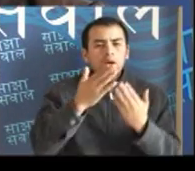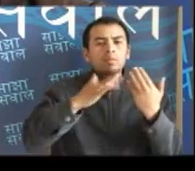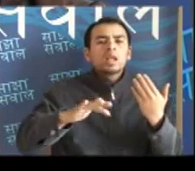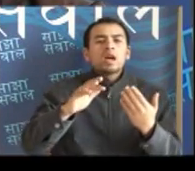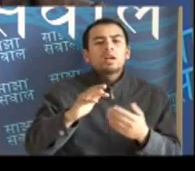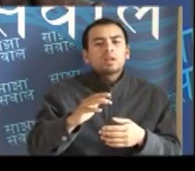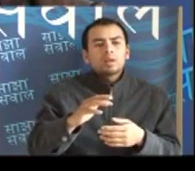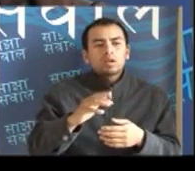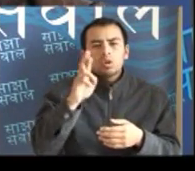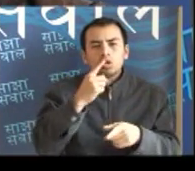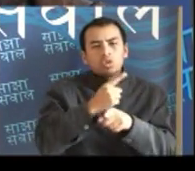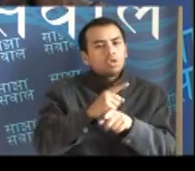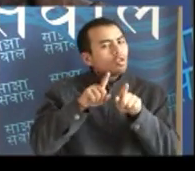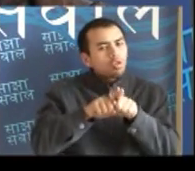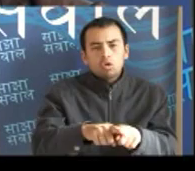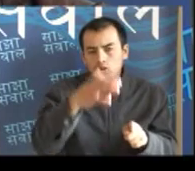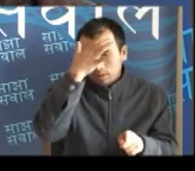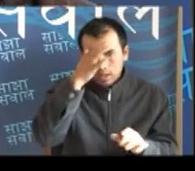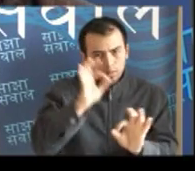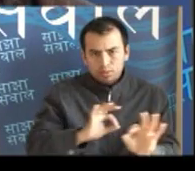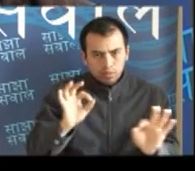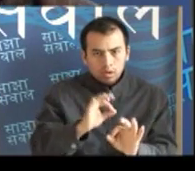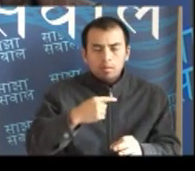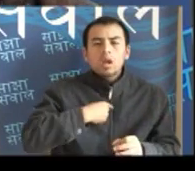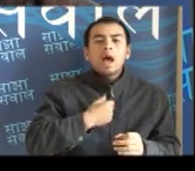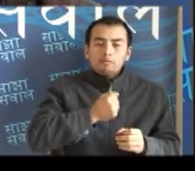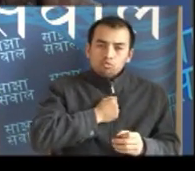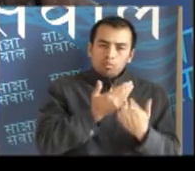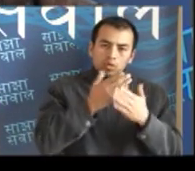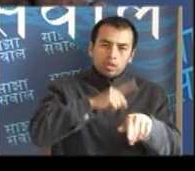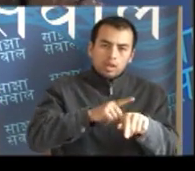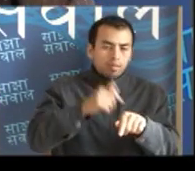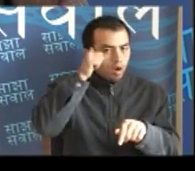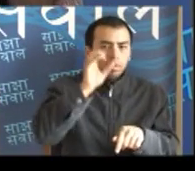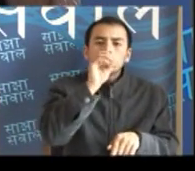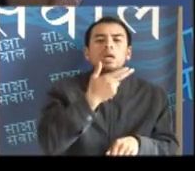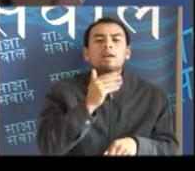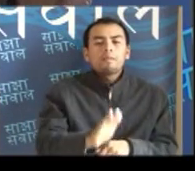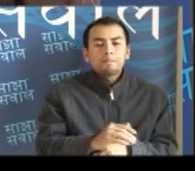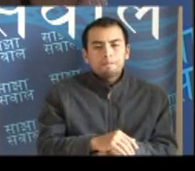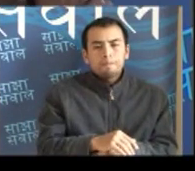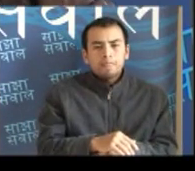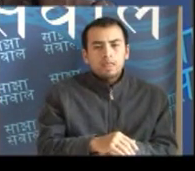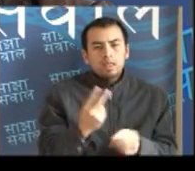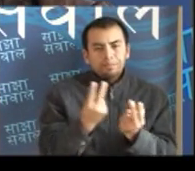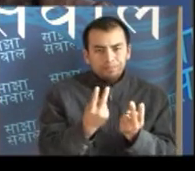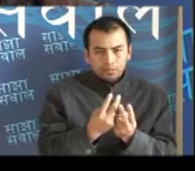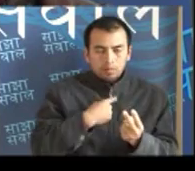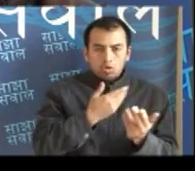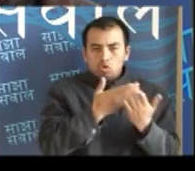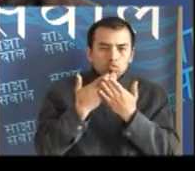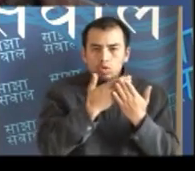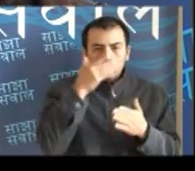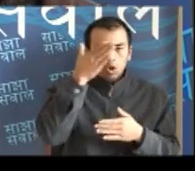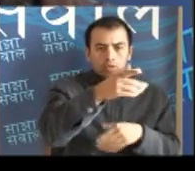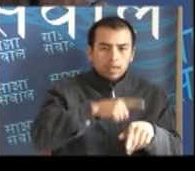र सरसँग त त्यस्तो शिक्षकहरूसँग त भएन, मैले पढ्दाखेरिको अनुभूति चाहिँ यहाँ सेयर गर्न चाहन्छु। कस्तो भने मैले स्कुल